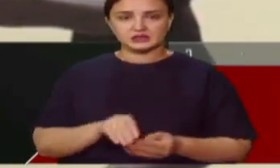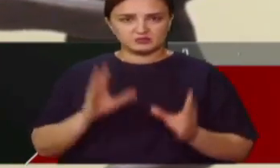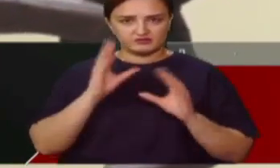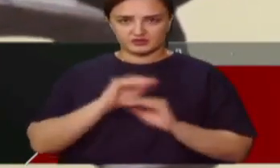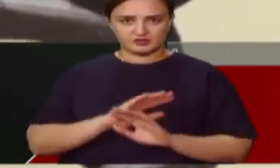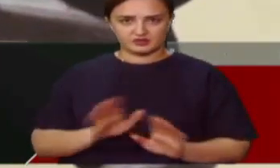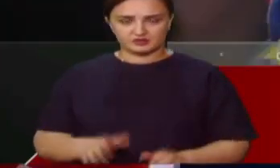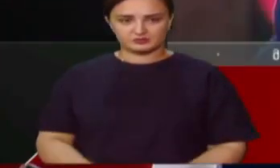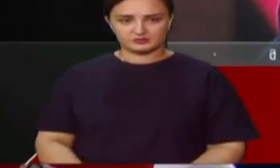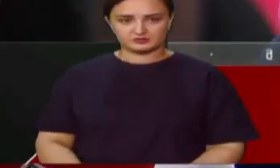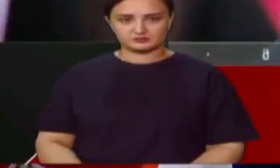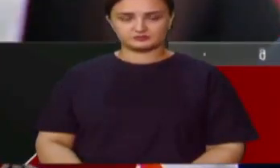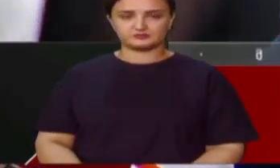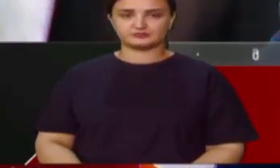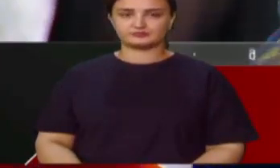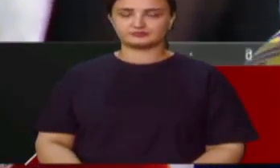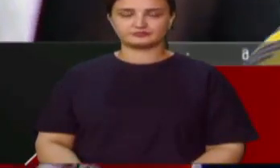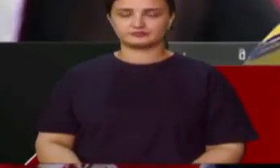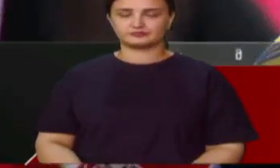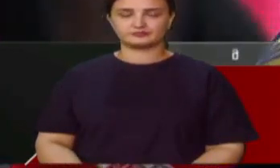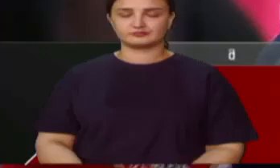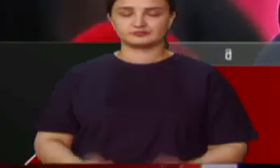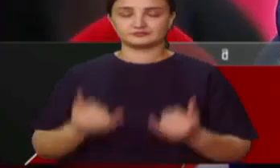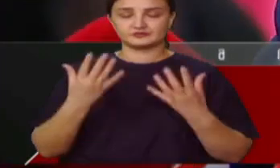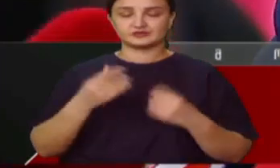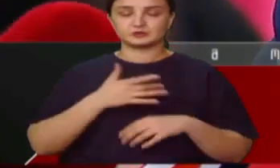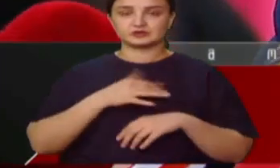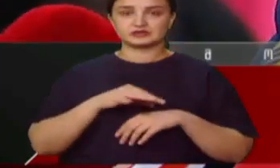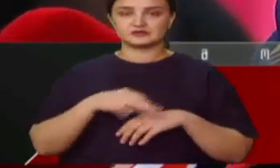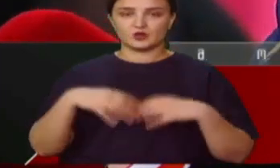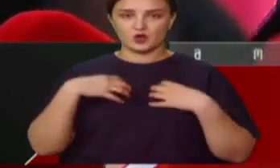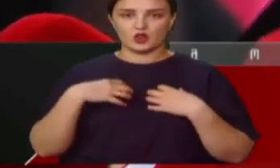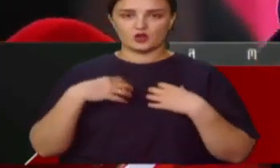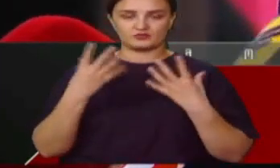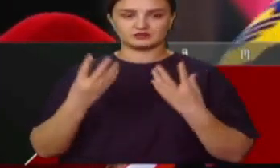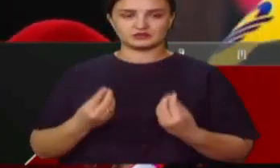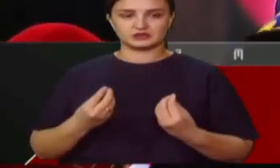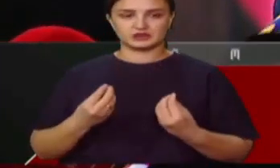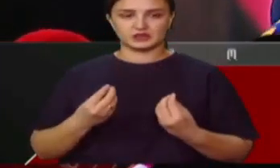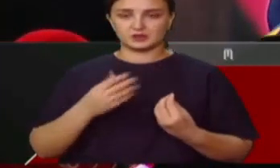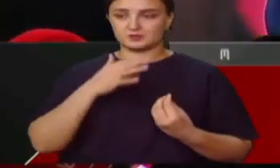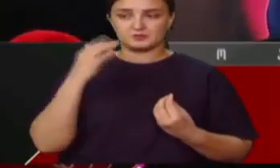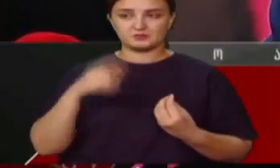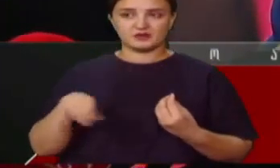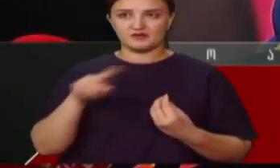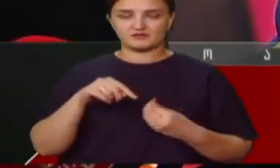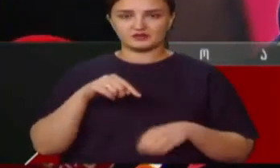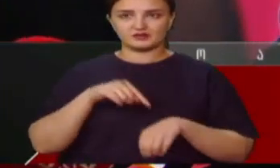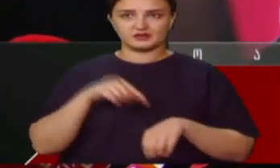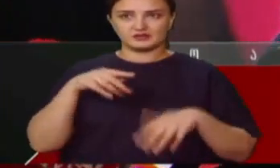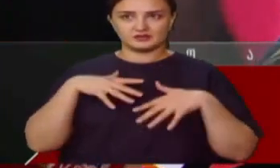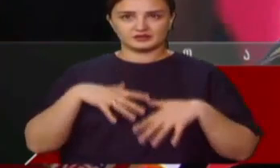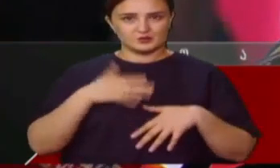ვერ ახერხებდნენ. დღეს არის ტკივილის და გლოვის დღე. ბევრ შეიძლება არა აქვს ეს გათავისებული,